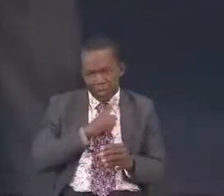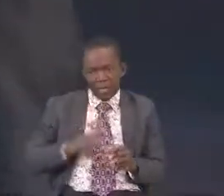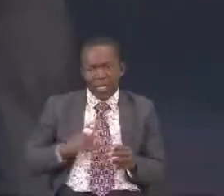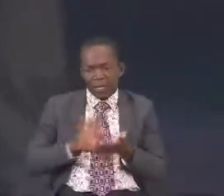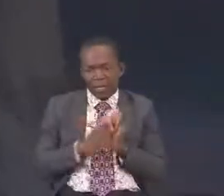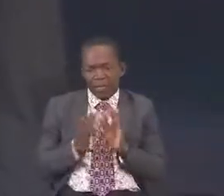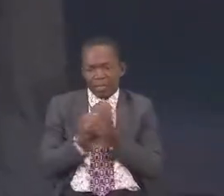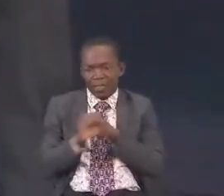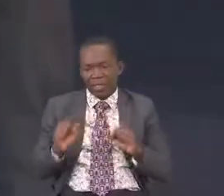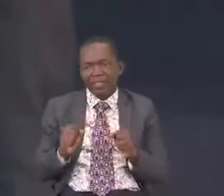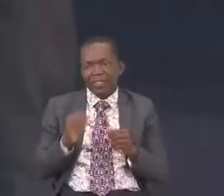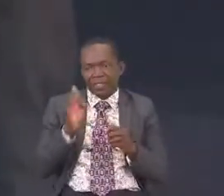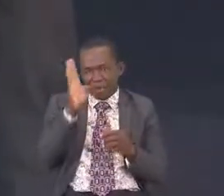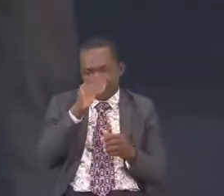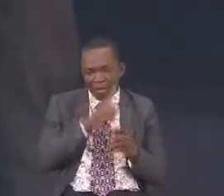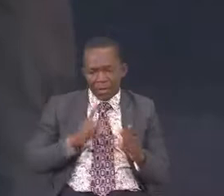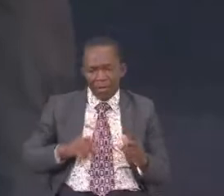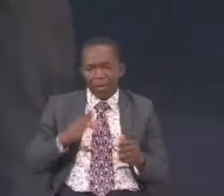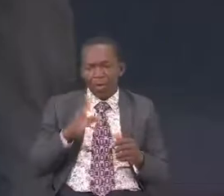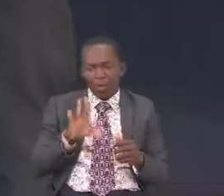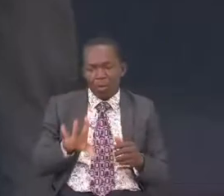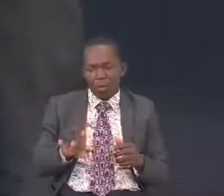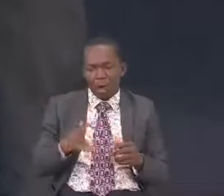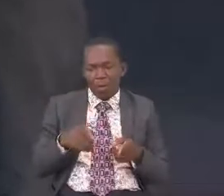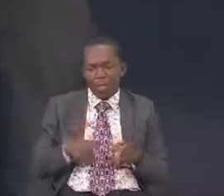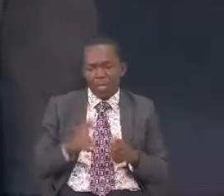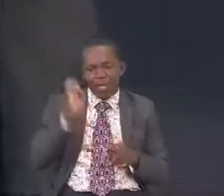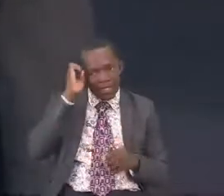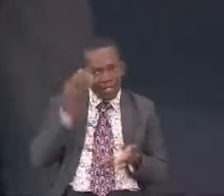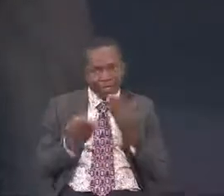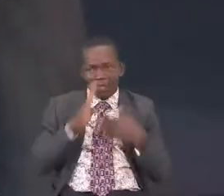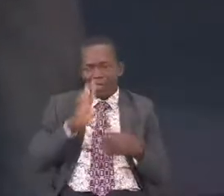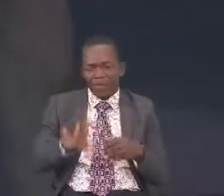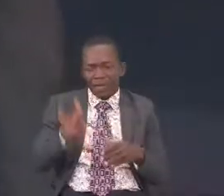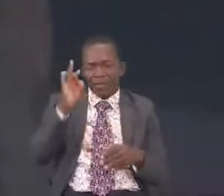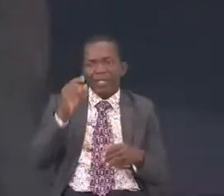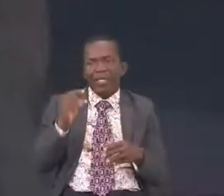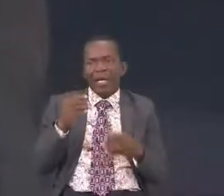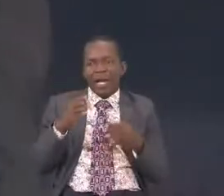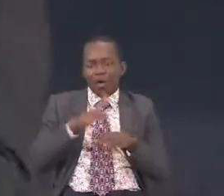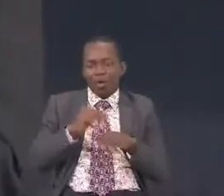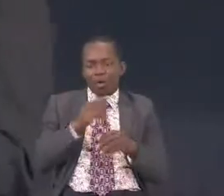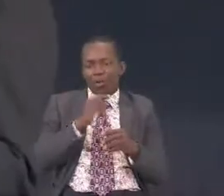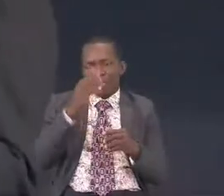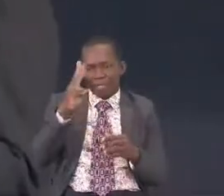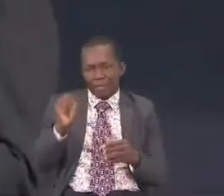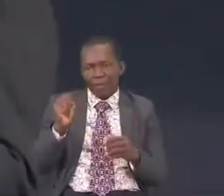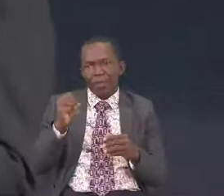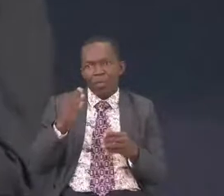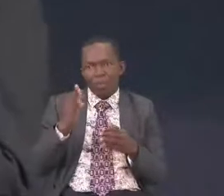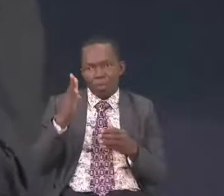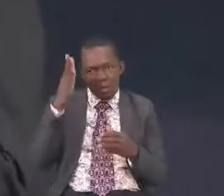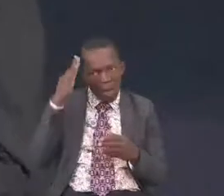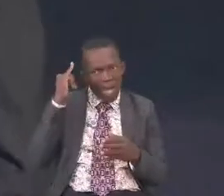Invoquez-le tandis qu'il est prêt. Que le méchant abandonne sa voie et l'homme d'iniquité ses pensées.